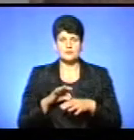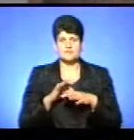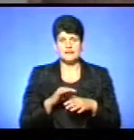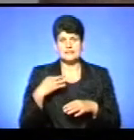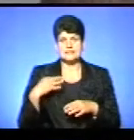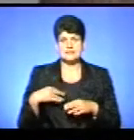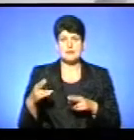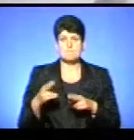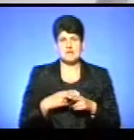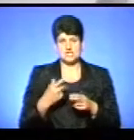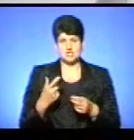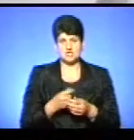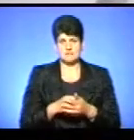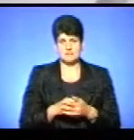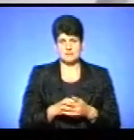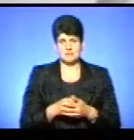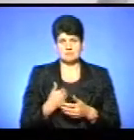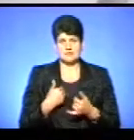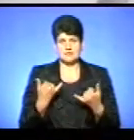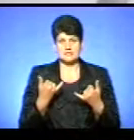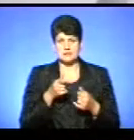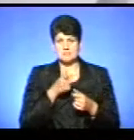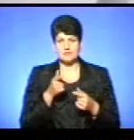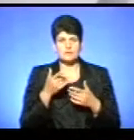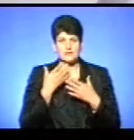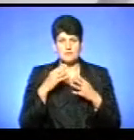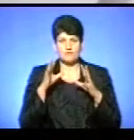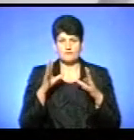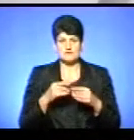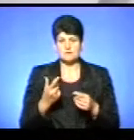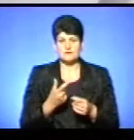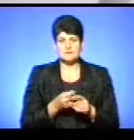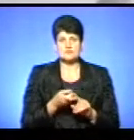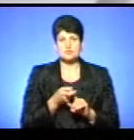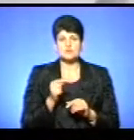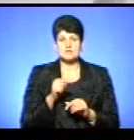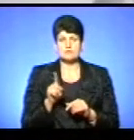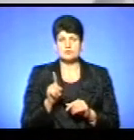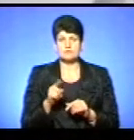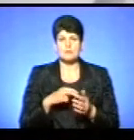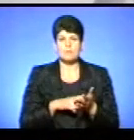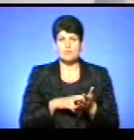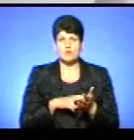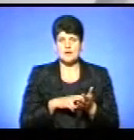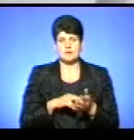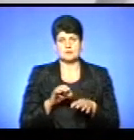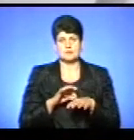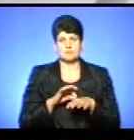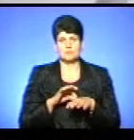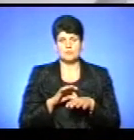без щеплень. Ми на даний період не маємо всіх прививок, в зв'язку з тим, що ми боялися